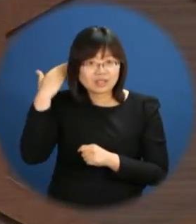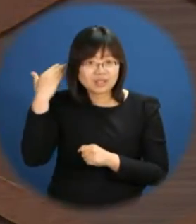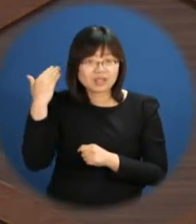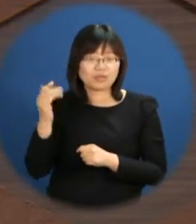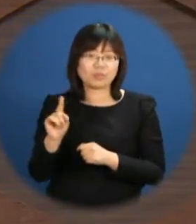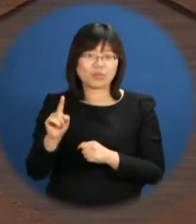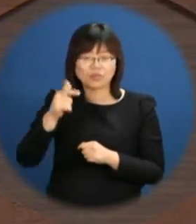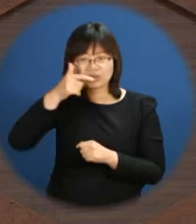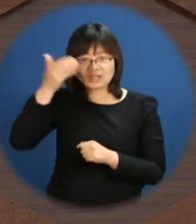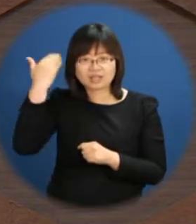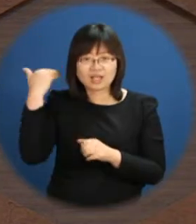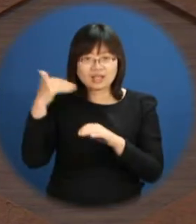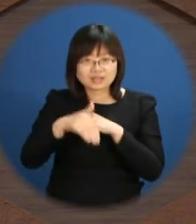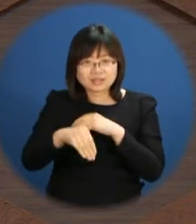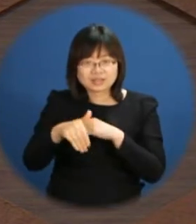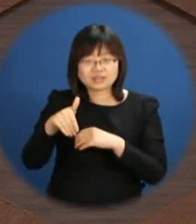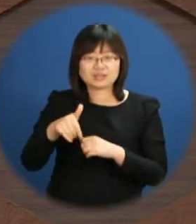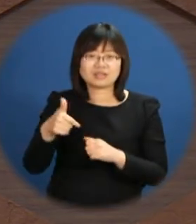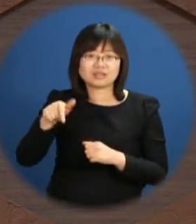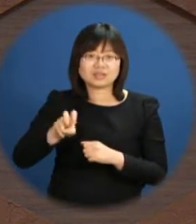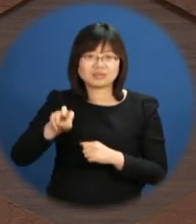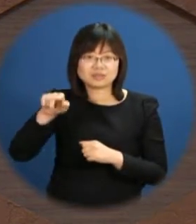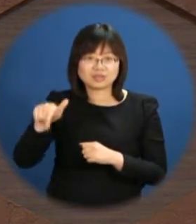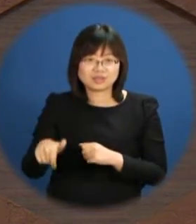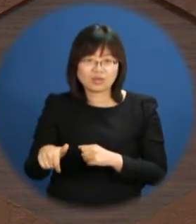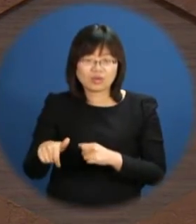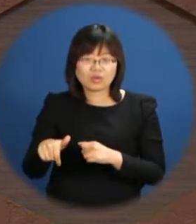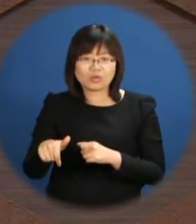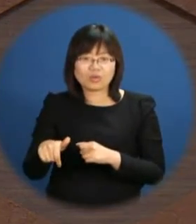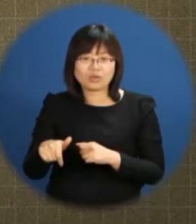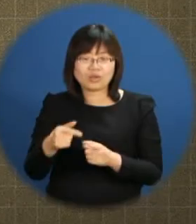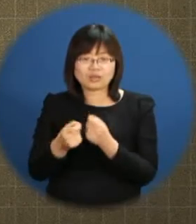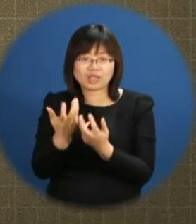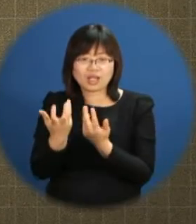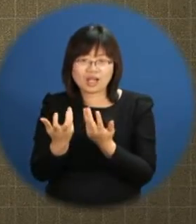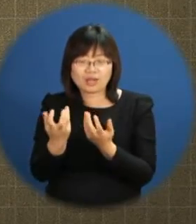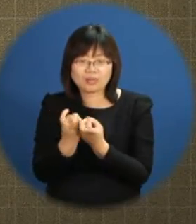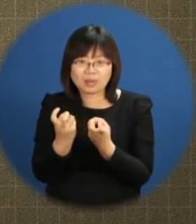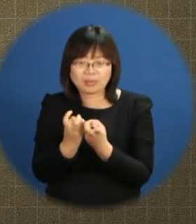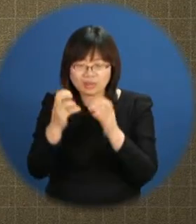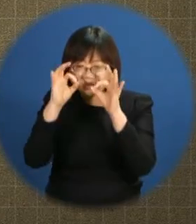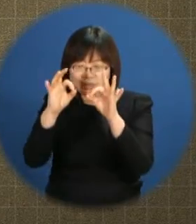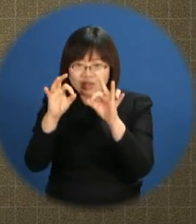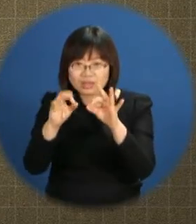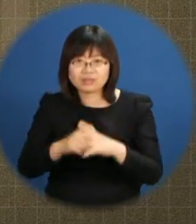옛날 씩 금석 광석 재료 문법을 보면 2